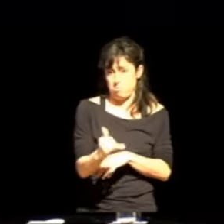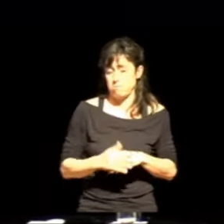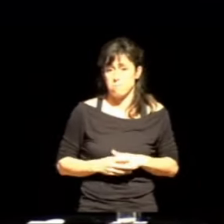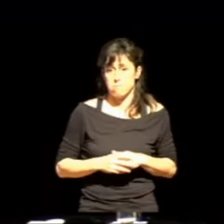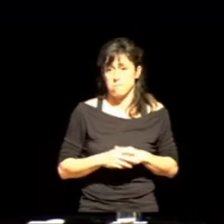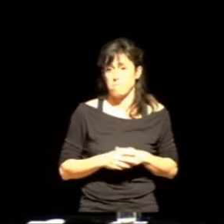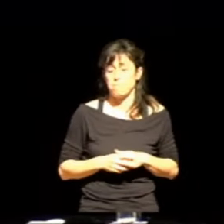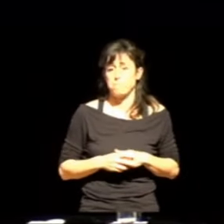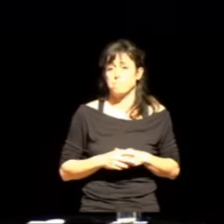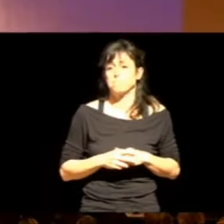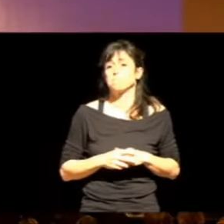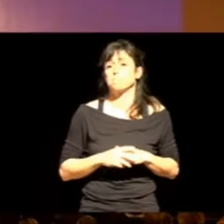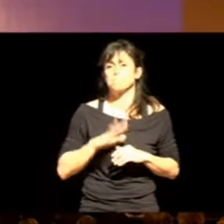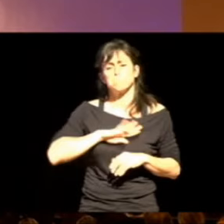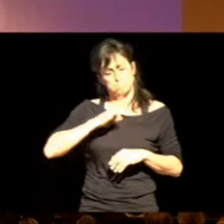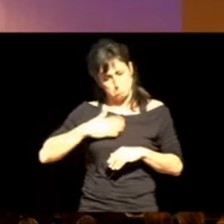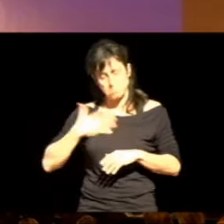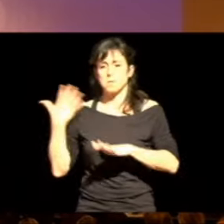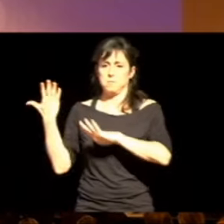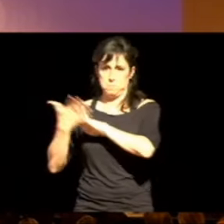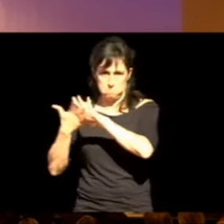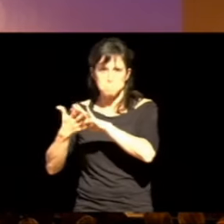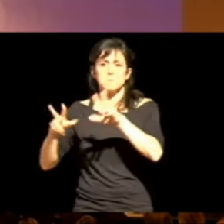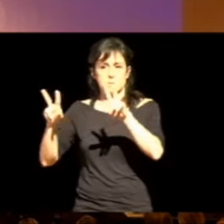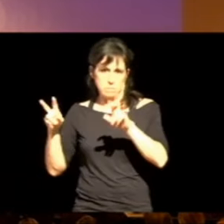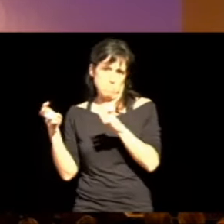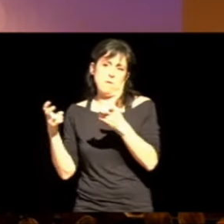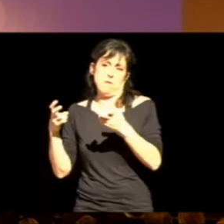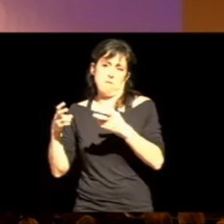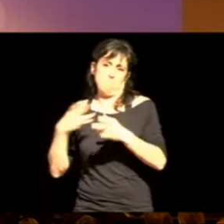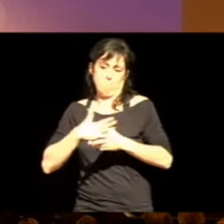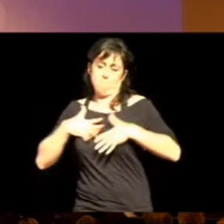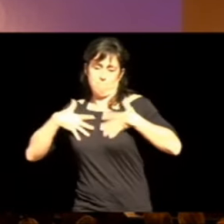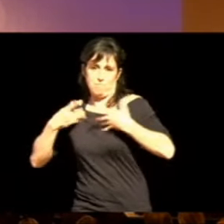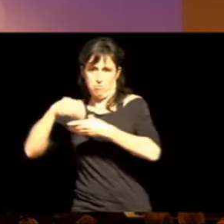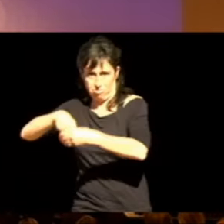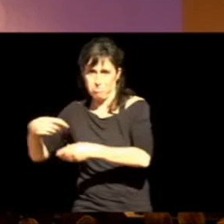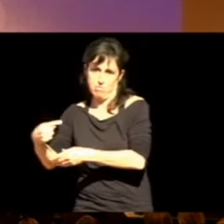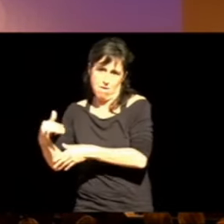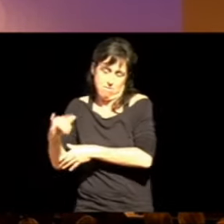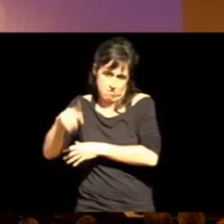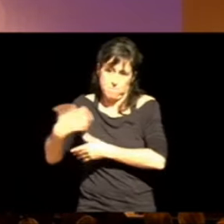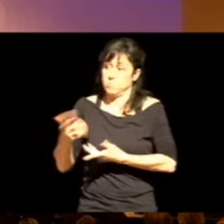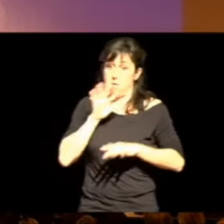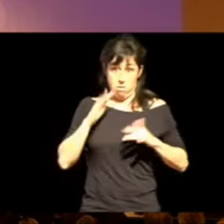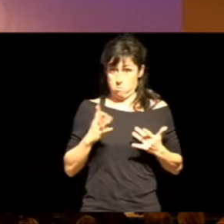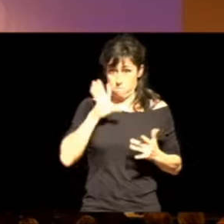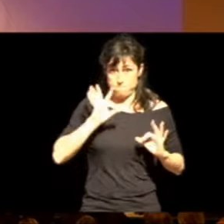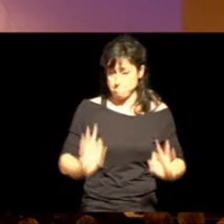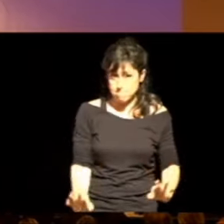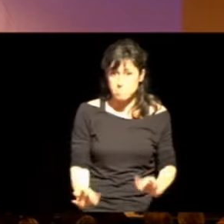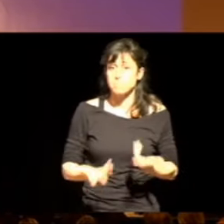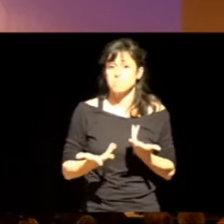eta biharretzen dugu ere beste alderdi ilun horretaz. Bueno, ba, hau egitira bihar. Hau, unibertsala da,